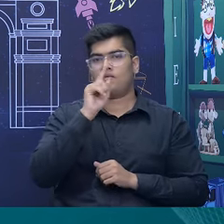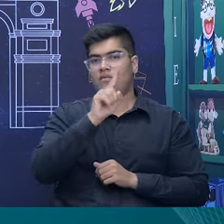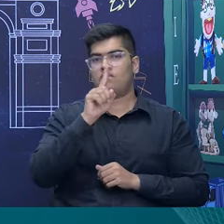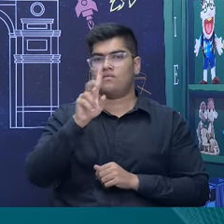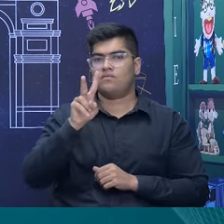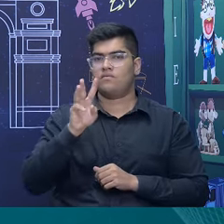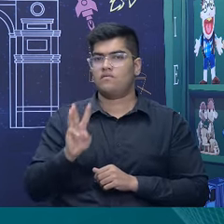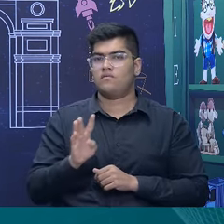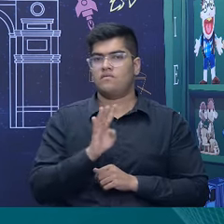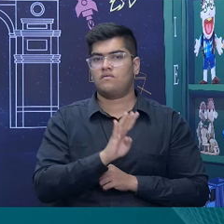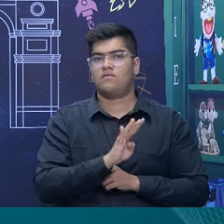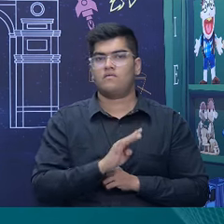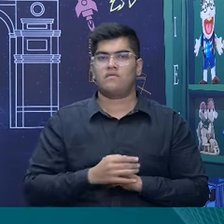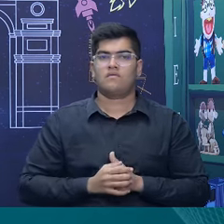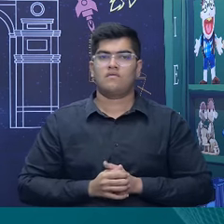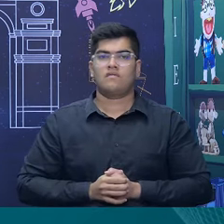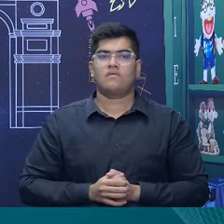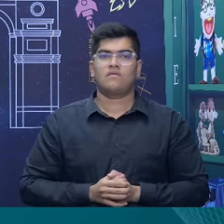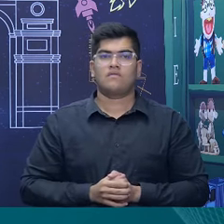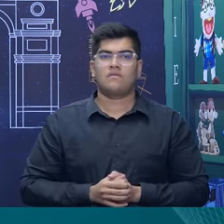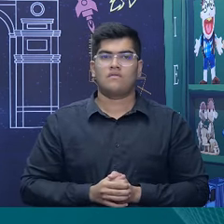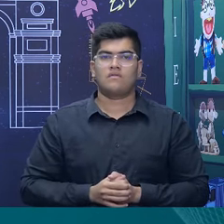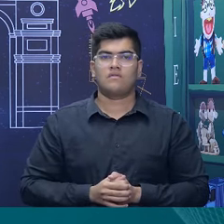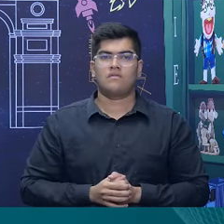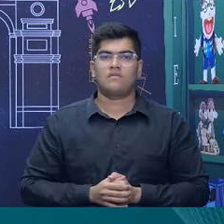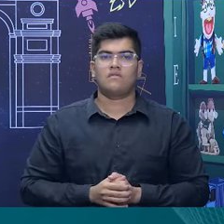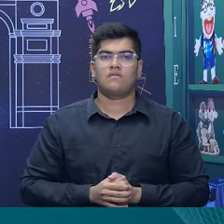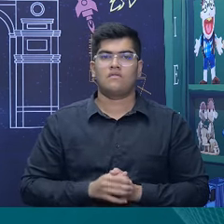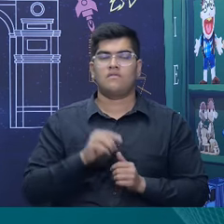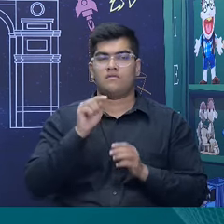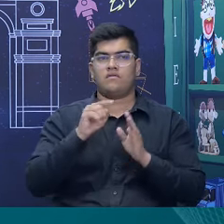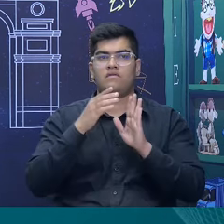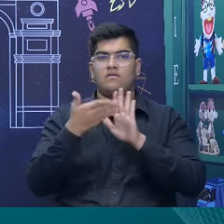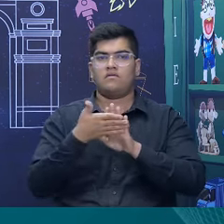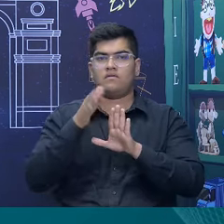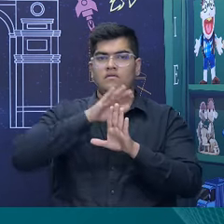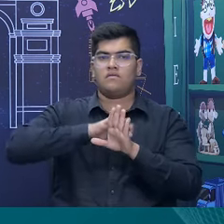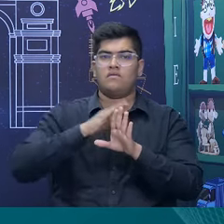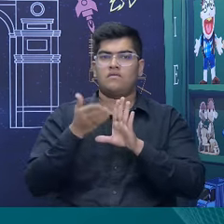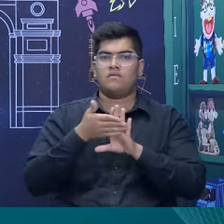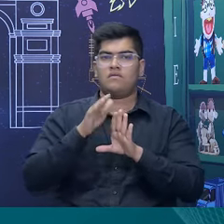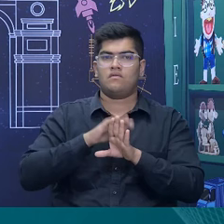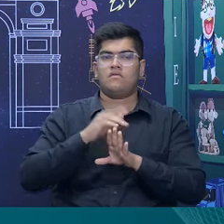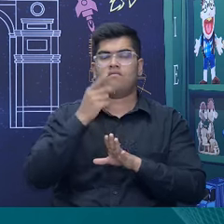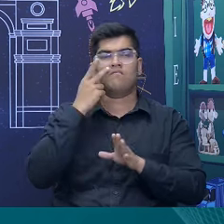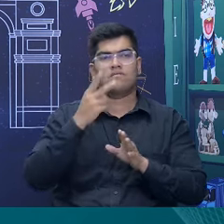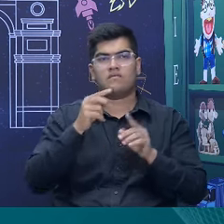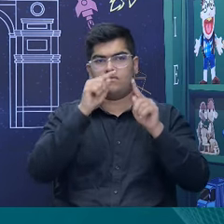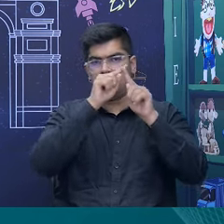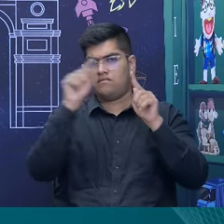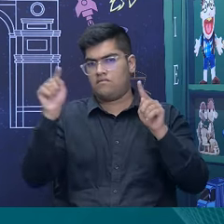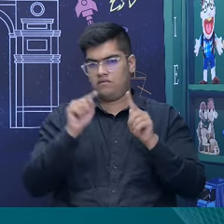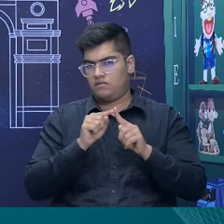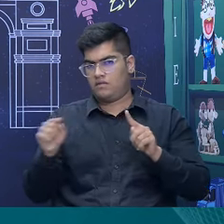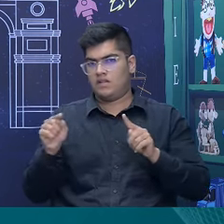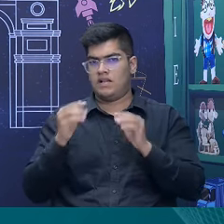वन टू थ्री फोर हां और इसकी जो दोनों साइड हैं जो आमने-सामने की दोनों भुजाएं हैं क्या व उनकी लंबाई आपको